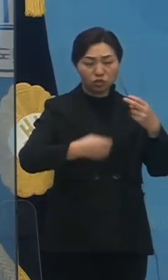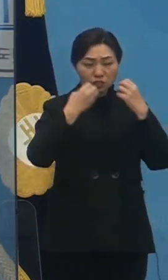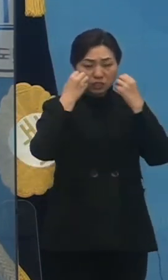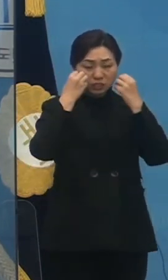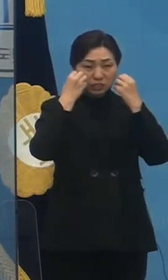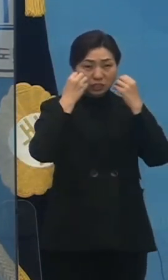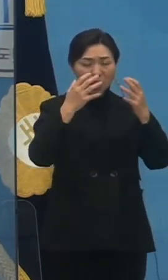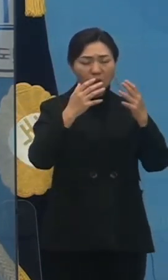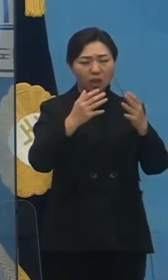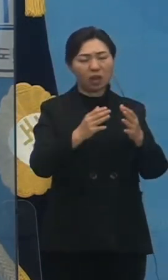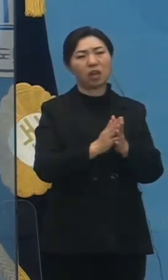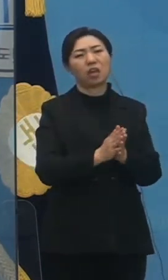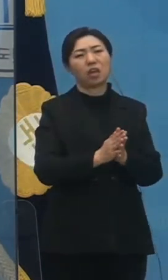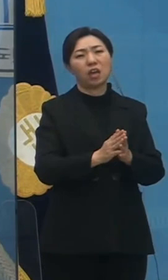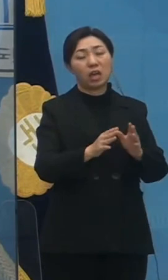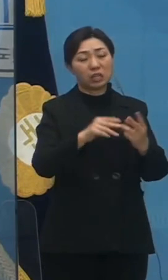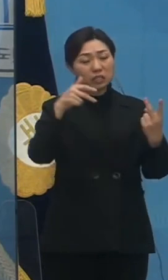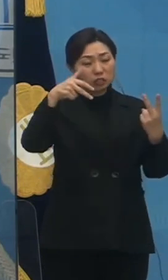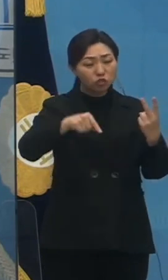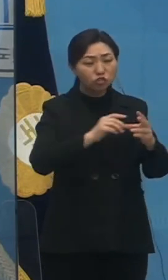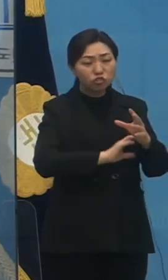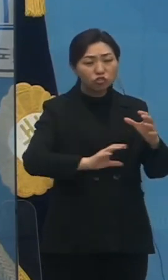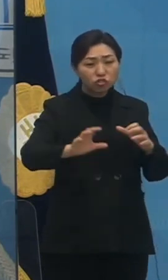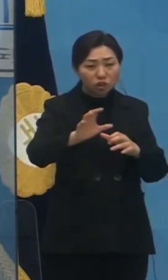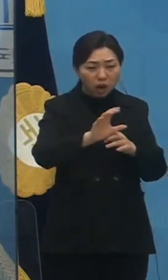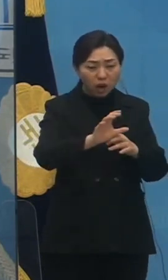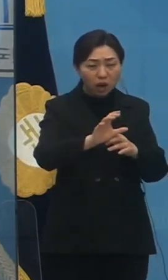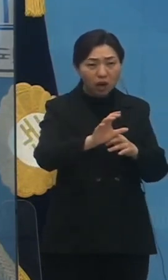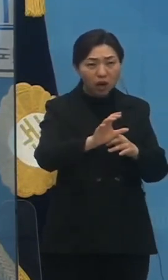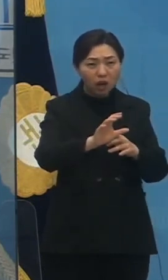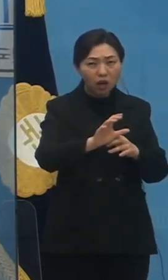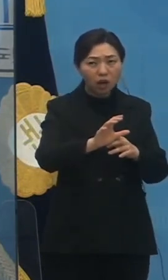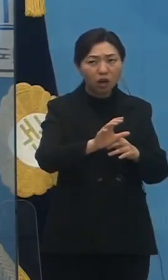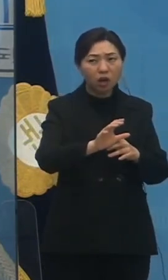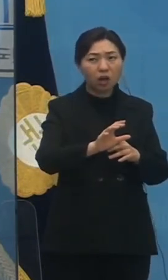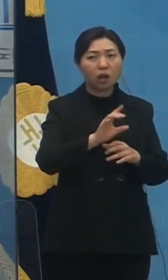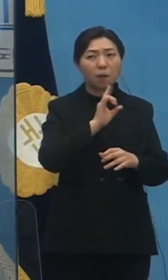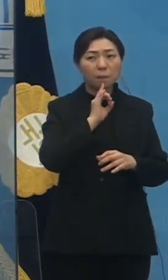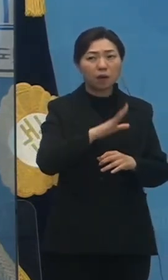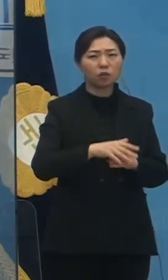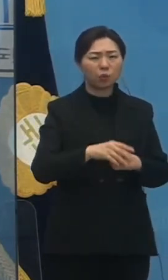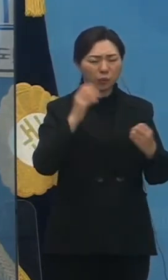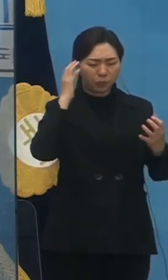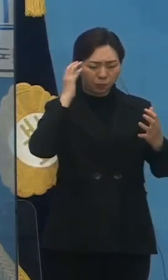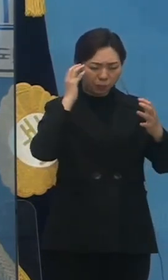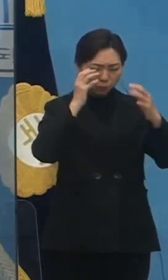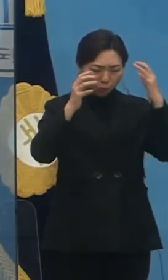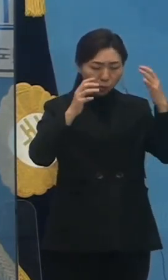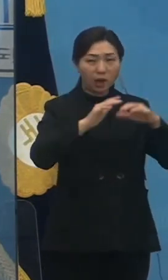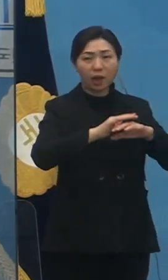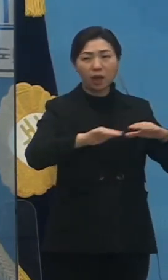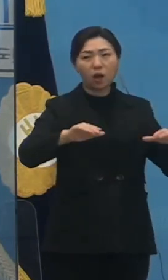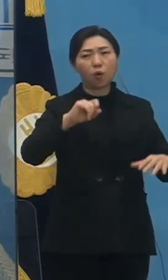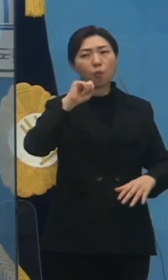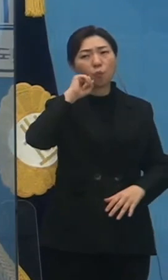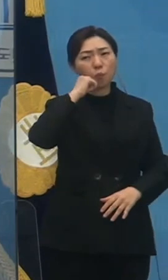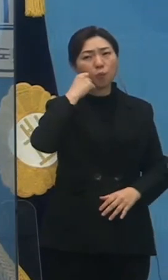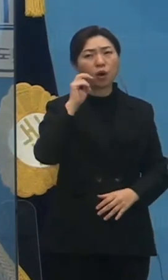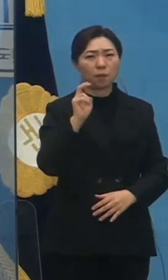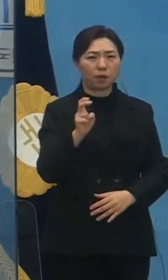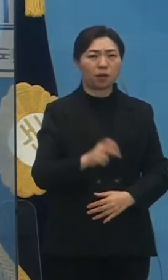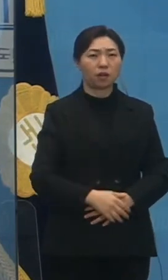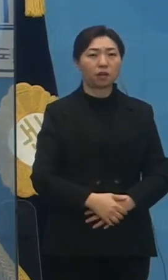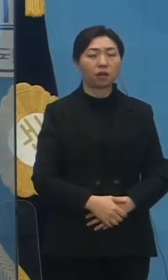주간으로 확산세와 혼란을 안정시키기 어려울 것으로 전망됩니다.